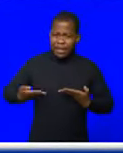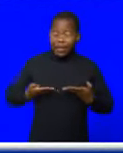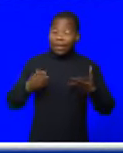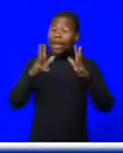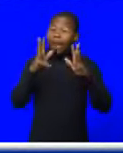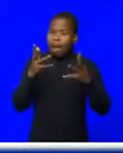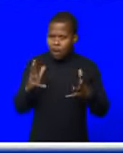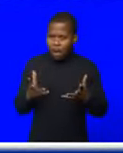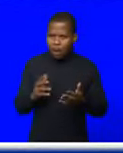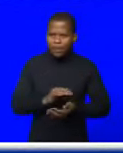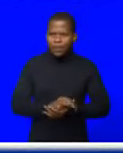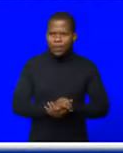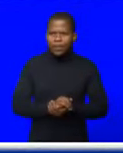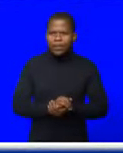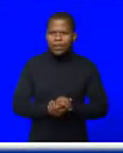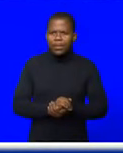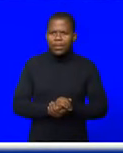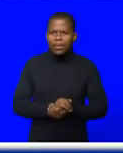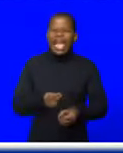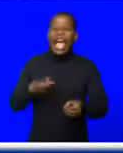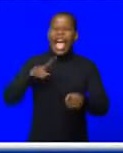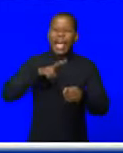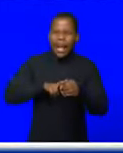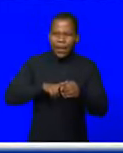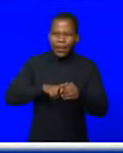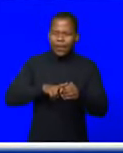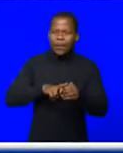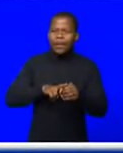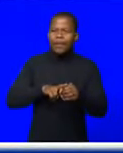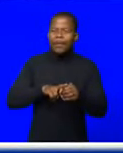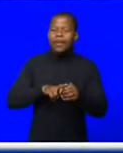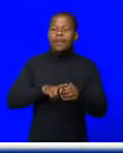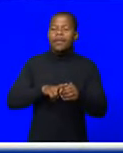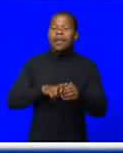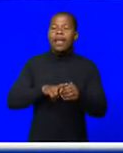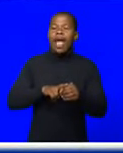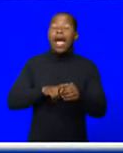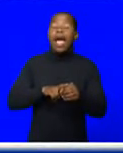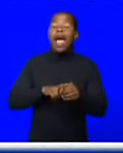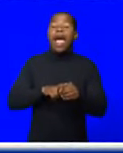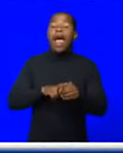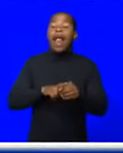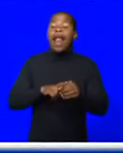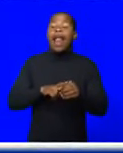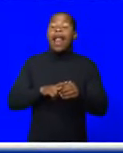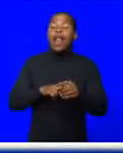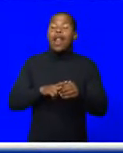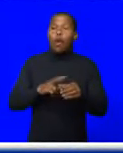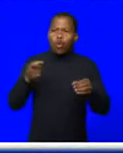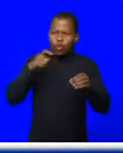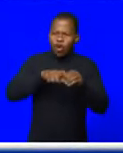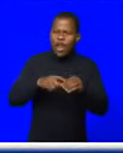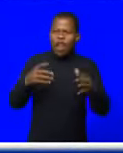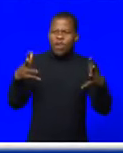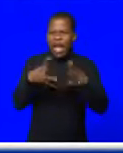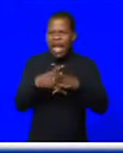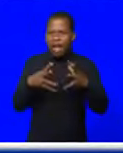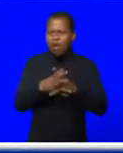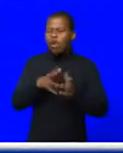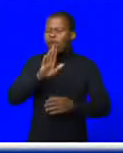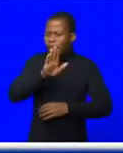ngendasekuthi kutawuyekelwa nalokukhulunyiswa nalapho ngicela ukuthi mina